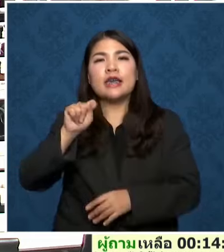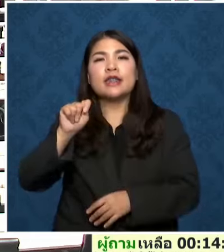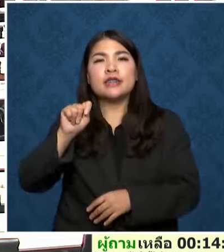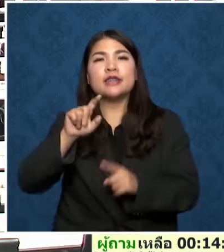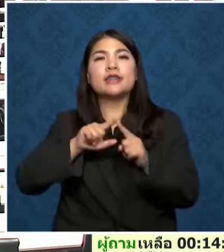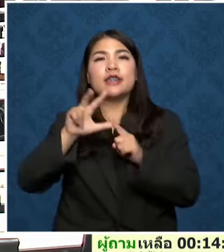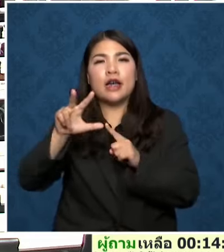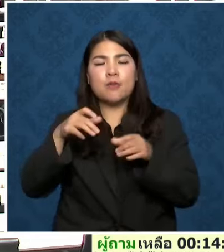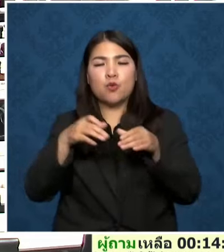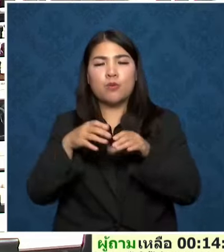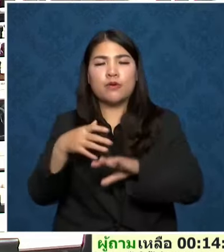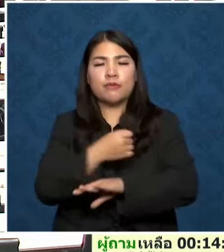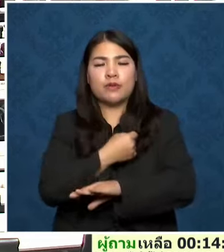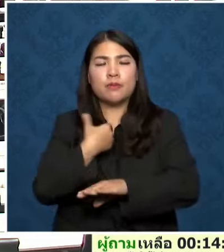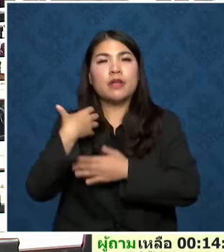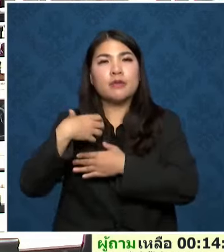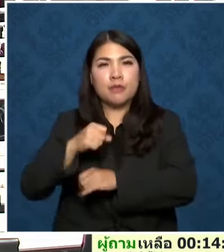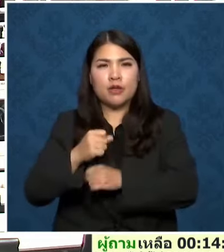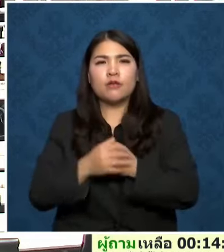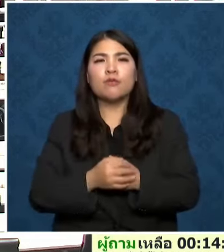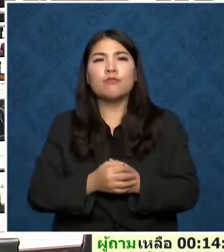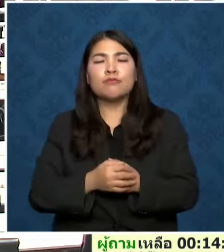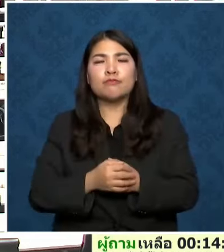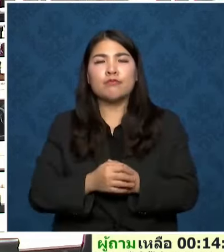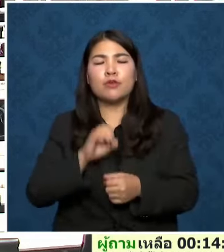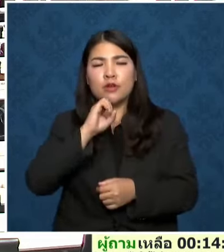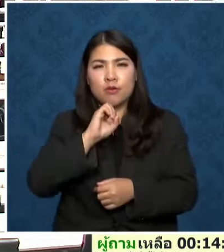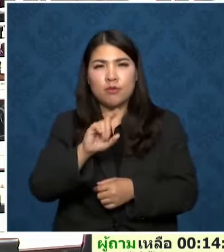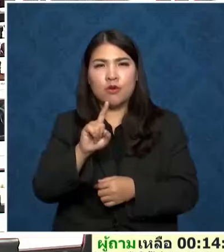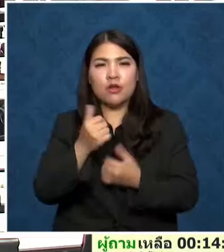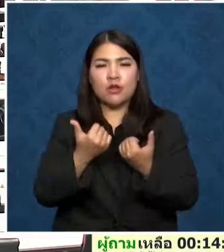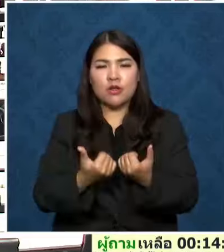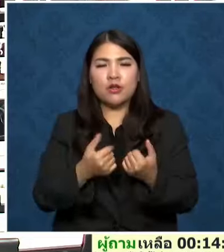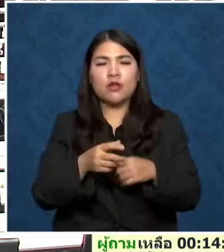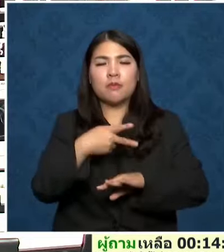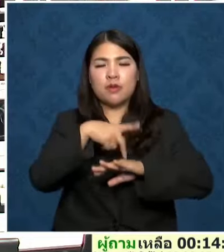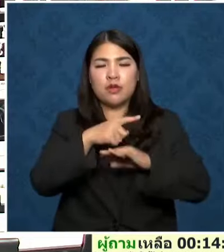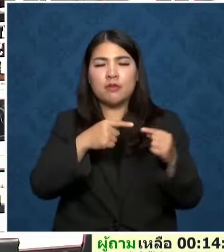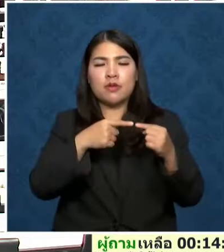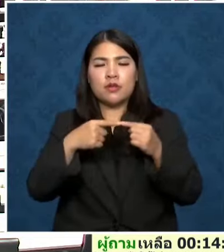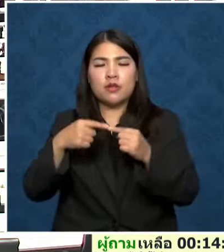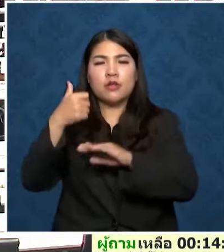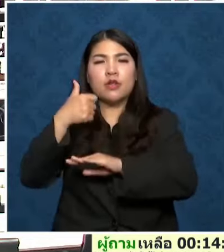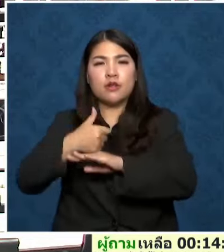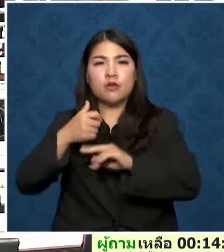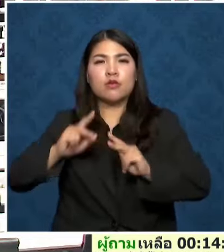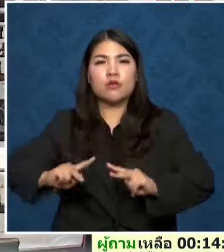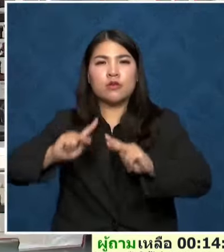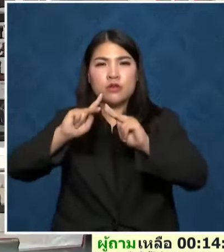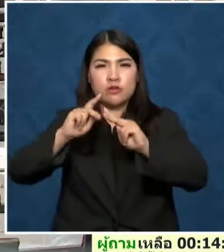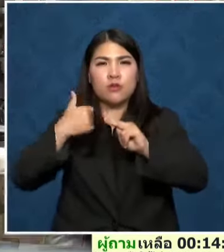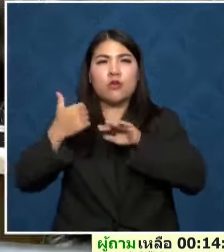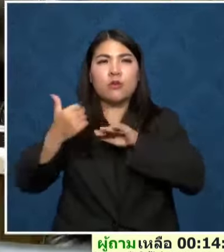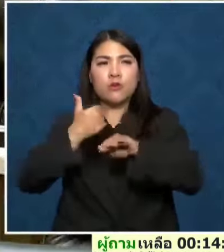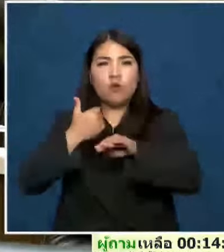ระชาทิปัติผมกับเรีนท่านประทานทิโพาไปถึงท่านรบตรีว่าการกระสวงคำนาคม